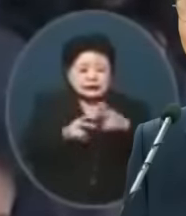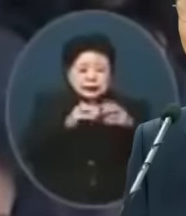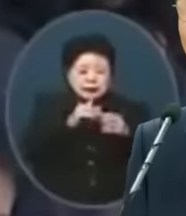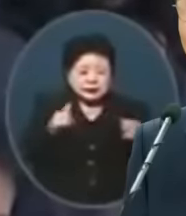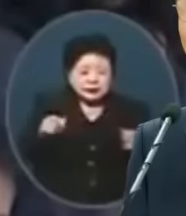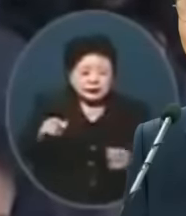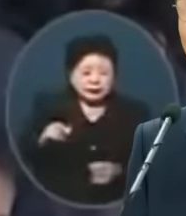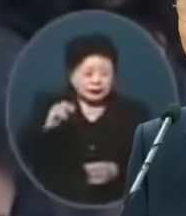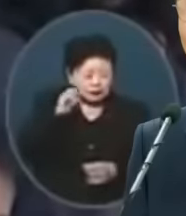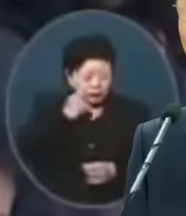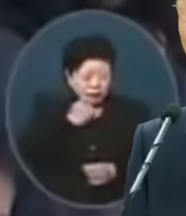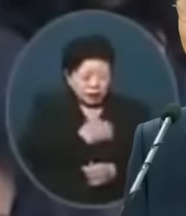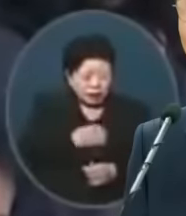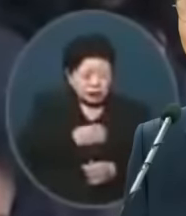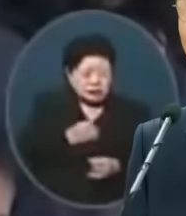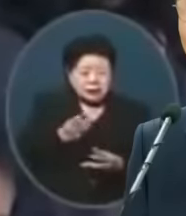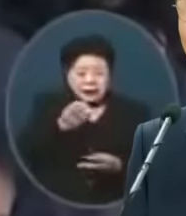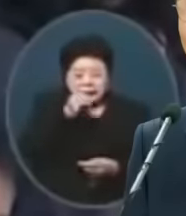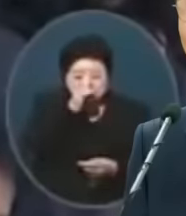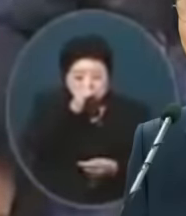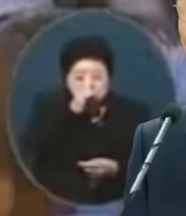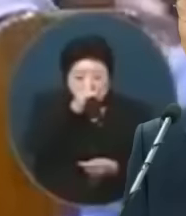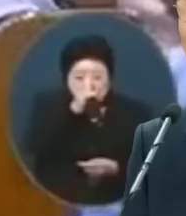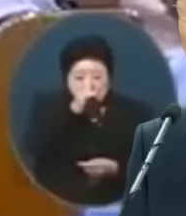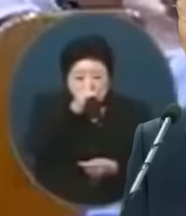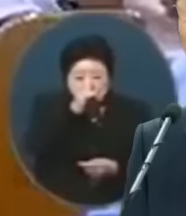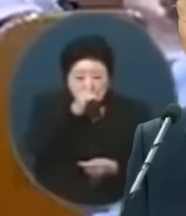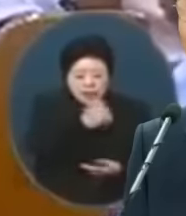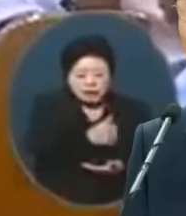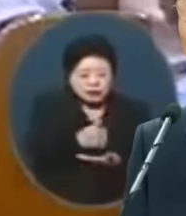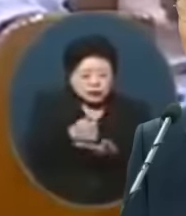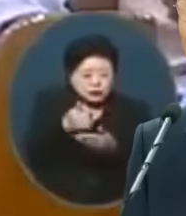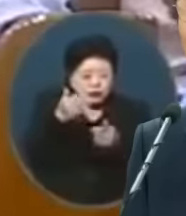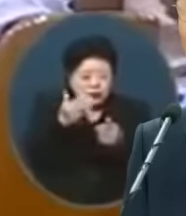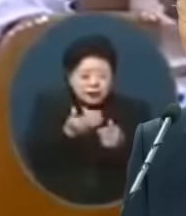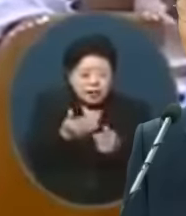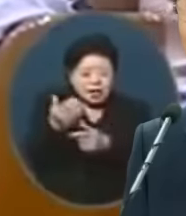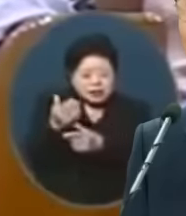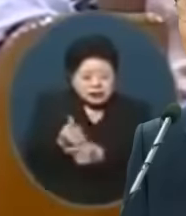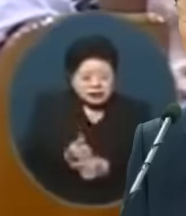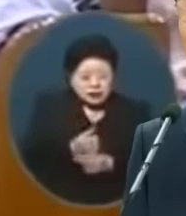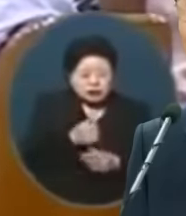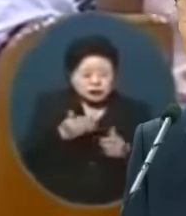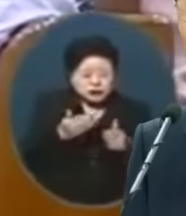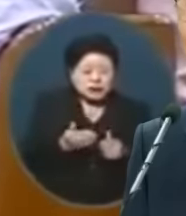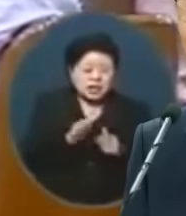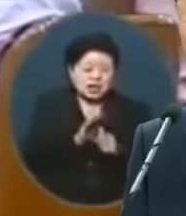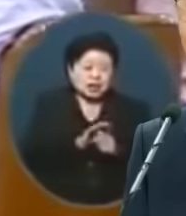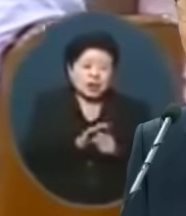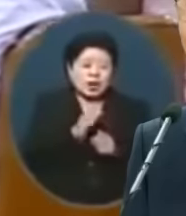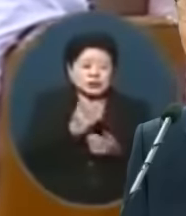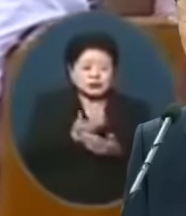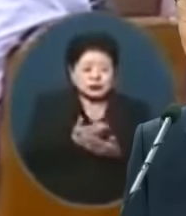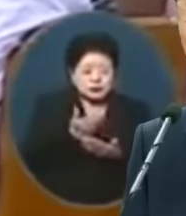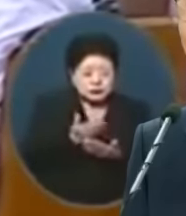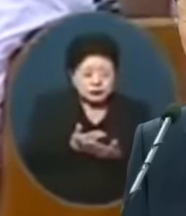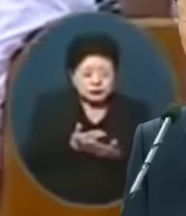일이 잘 안 되어서 걱정하는 사람 많은데 주님께 의지하오니 주님께서 도와주시옵소서.